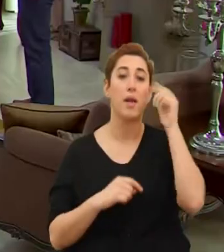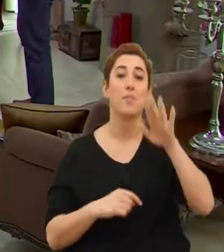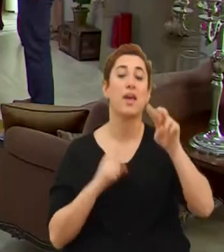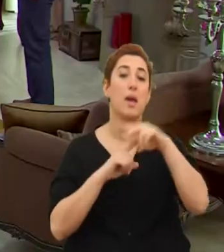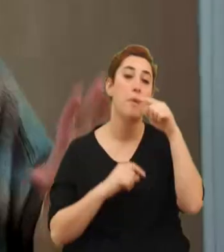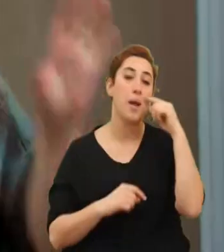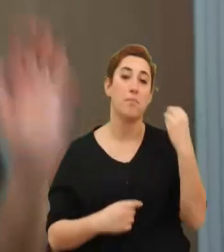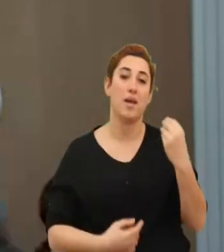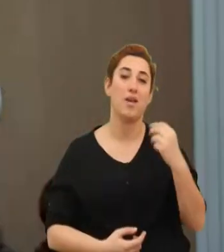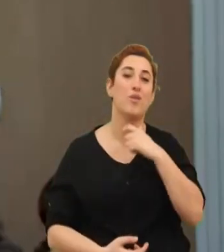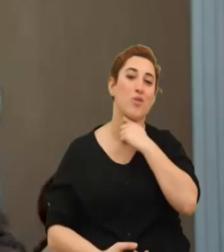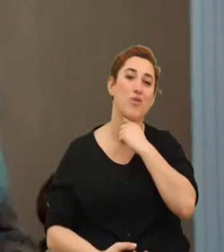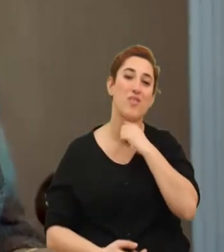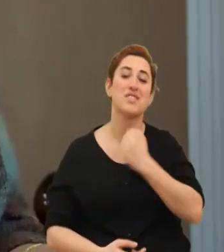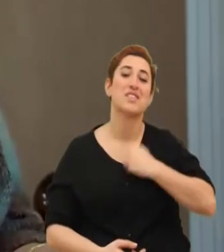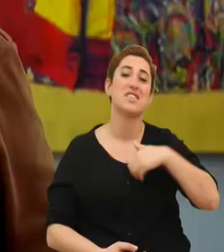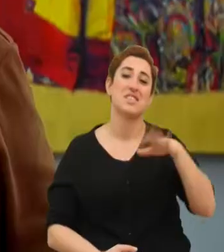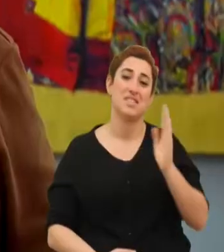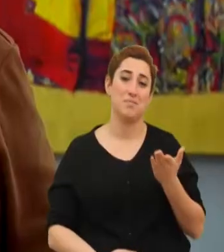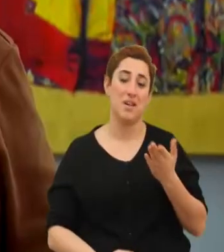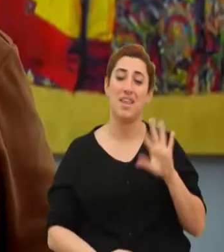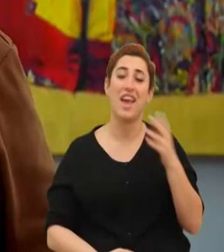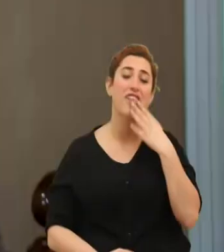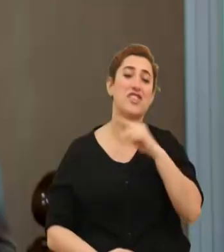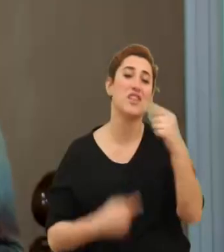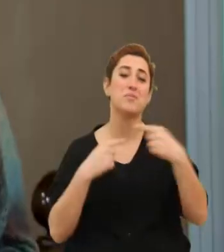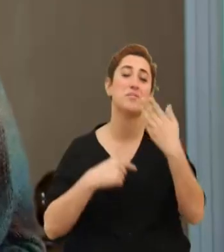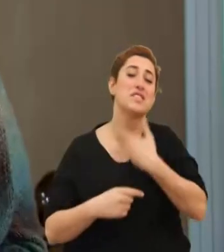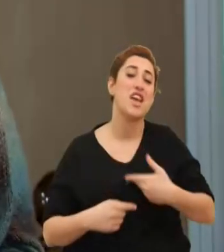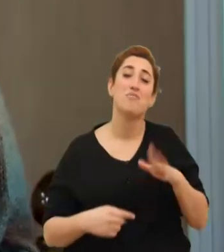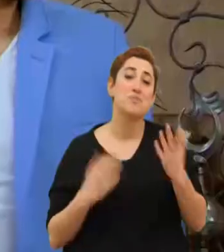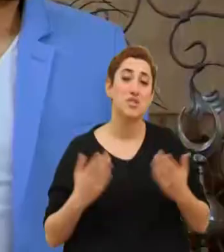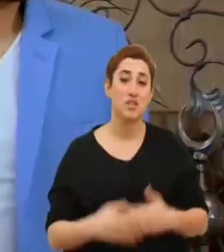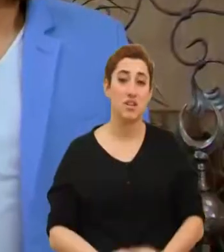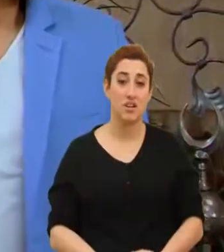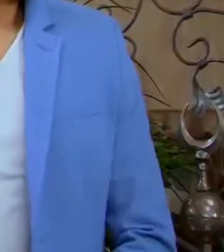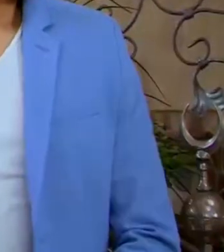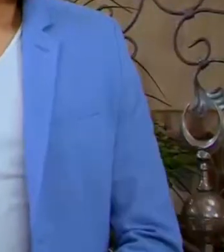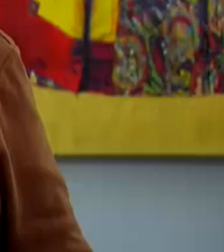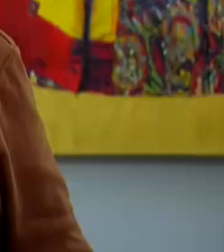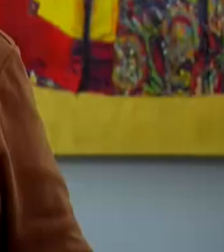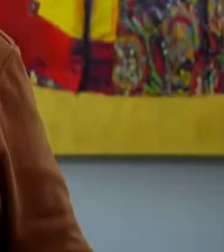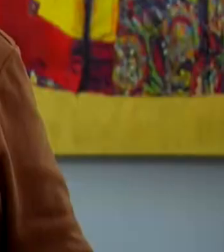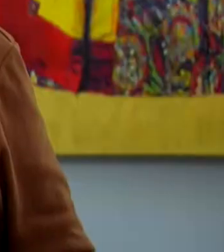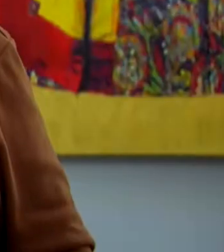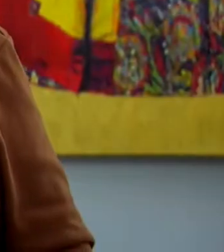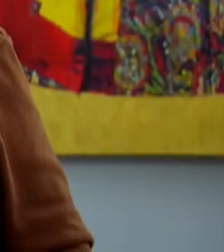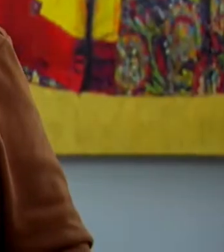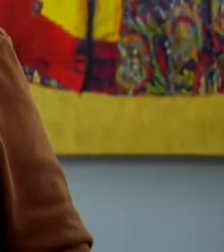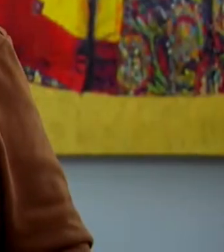Kemal Bey. Kemal Bey. Ne olursunuz kızmayın ya. Ya gençler birbirlerini sevmişler işte.